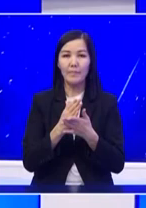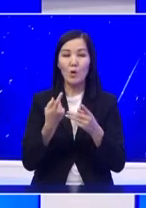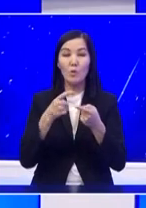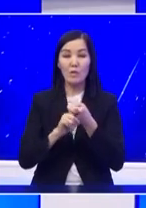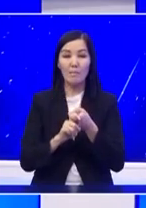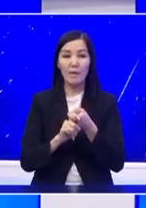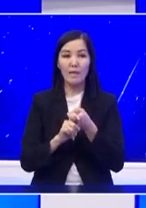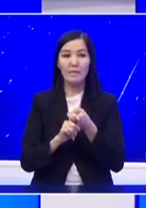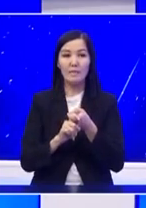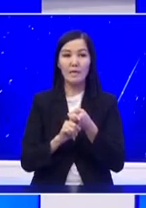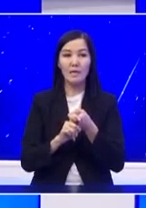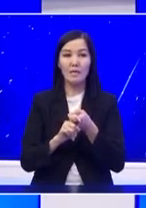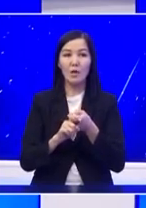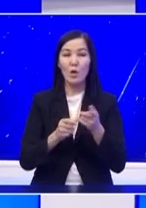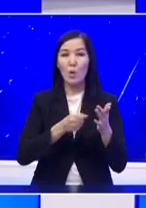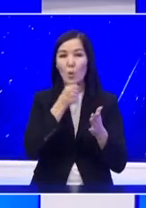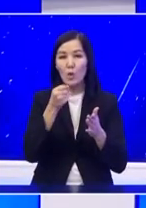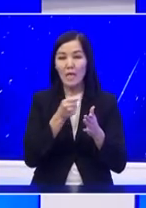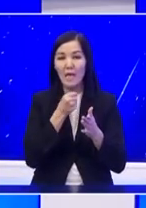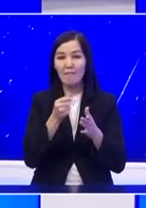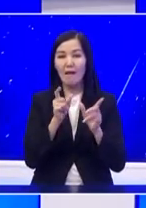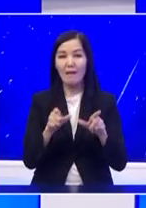байланысты үлкен жастағы адамдарды,